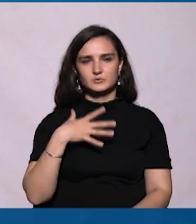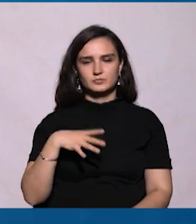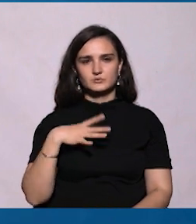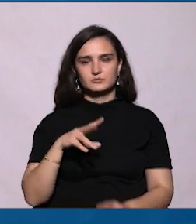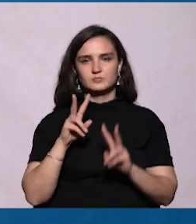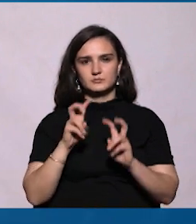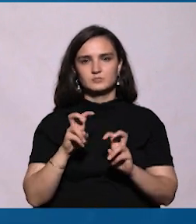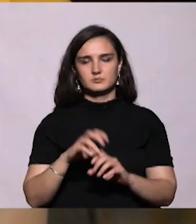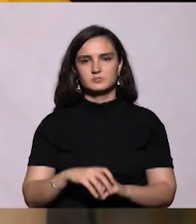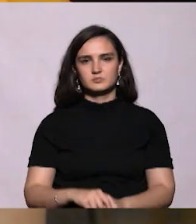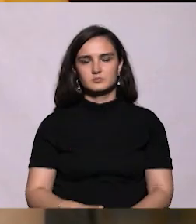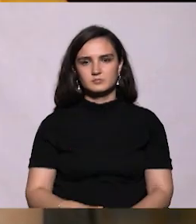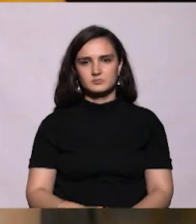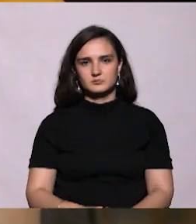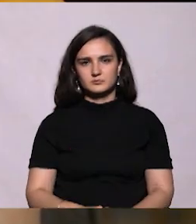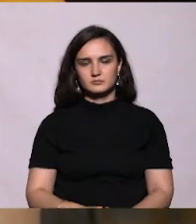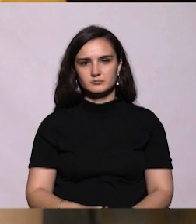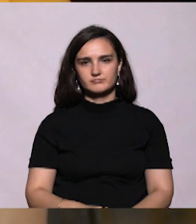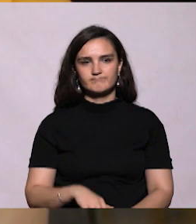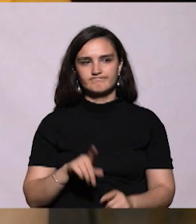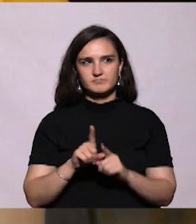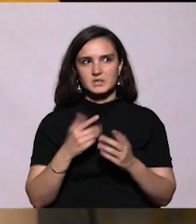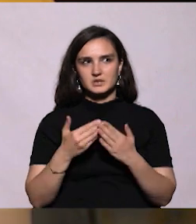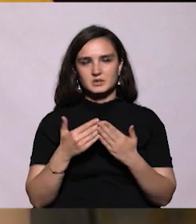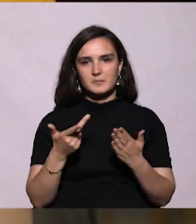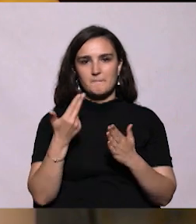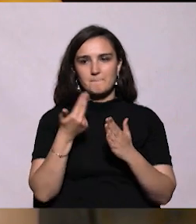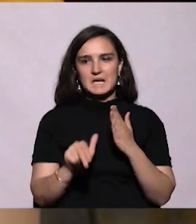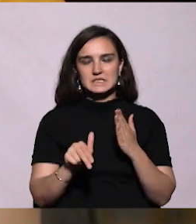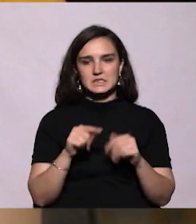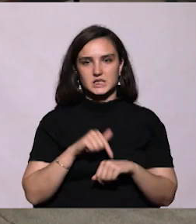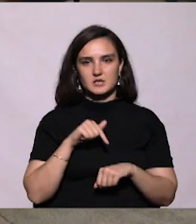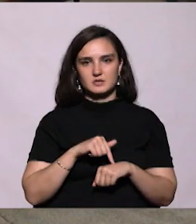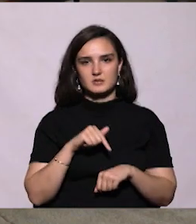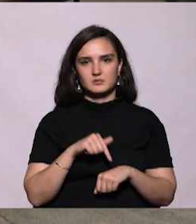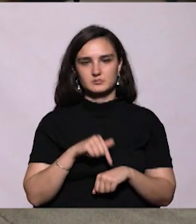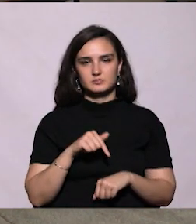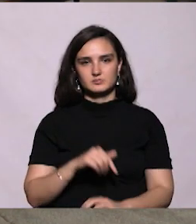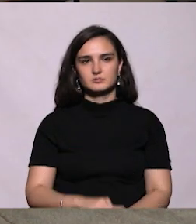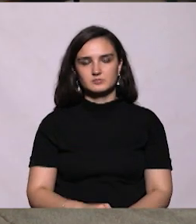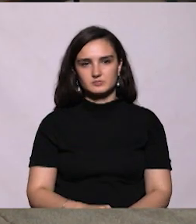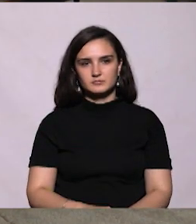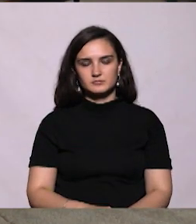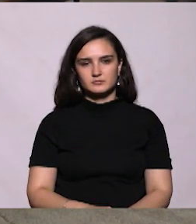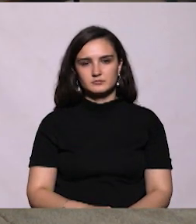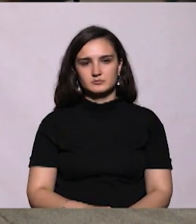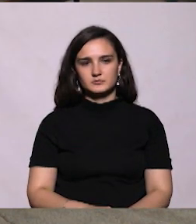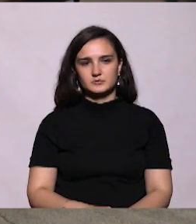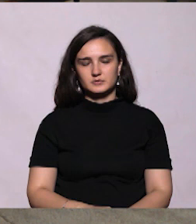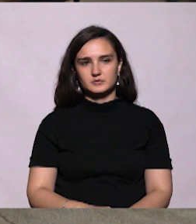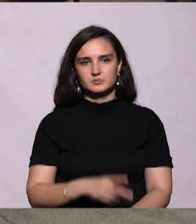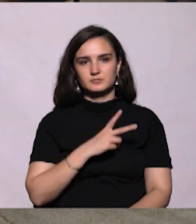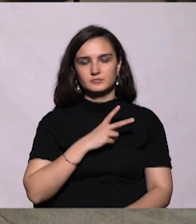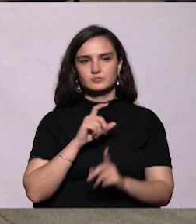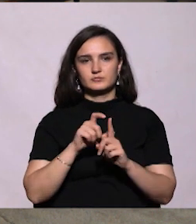Georgian? Collapse is კრახი ან მარცხის განცდა. And in English, it means